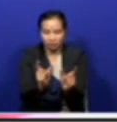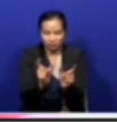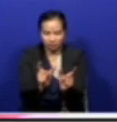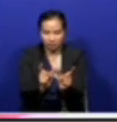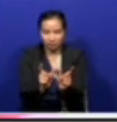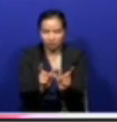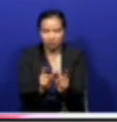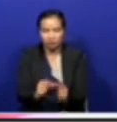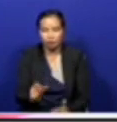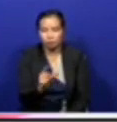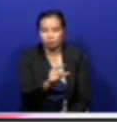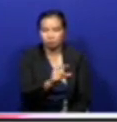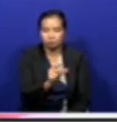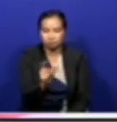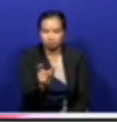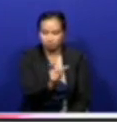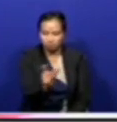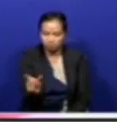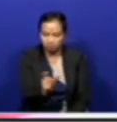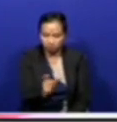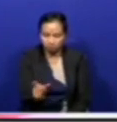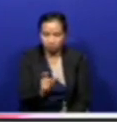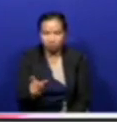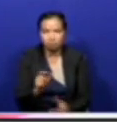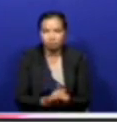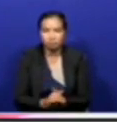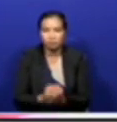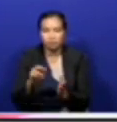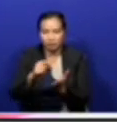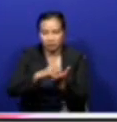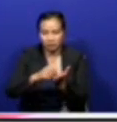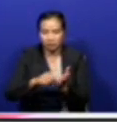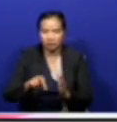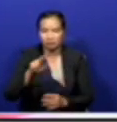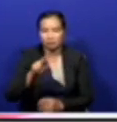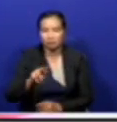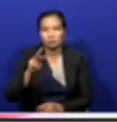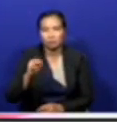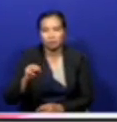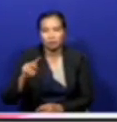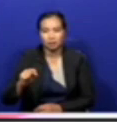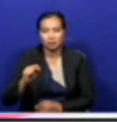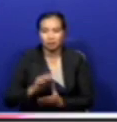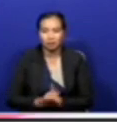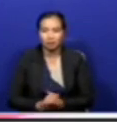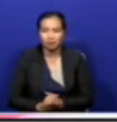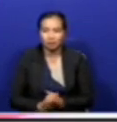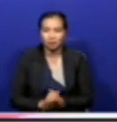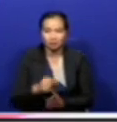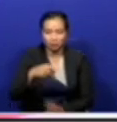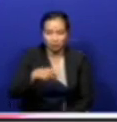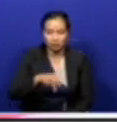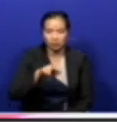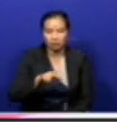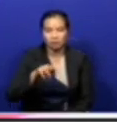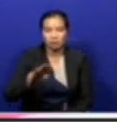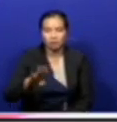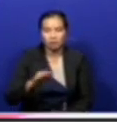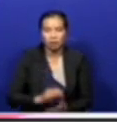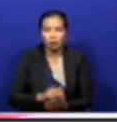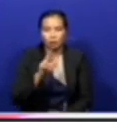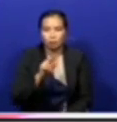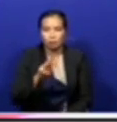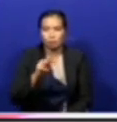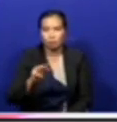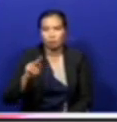ใจว่าเป็นร่างของคณะรัฐมนตรีผมอ่านท่านประธานอย่างนี้ครับร่างพระราชบัญญัติใดที่คณะรัฐมนตรีเห็นว่าเป็นร่